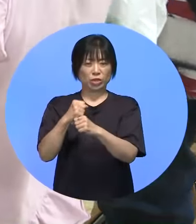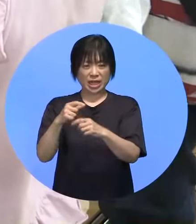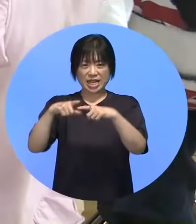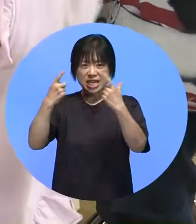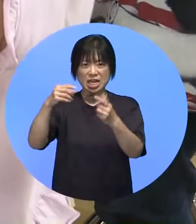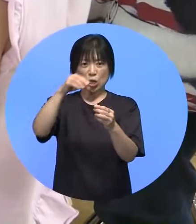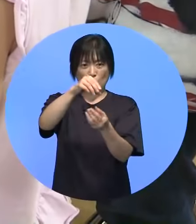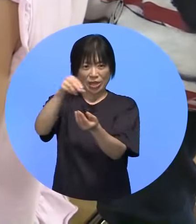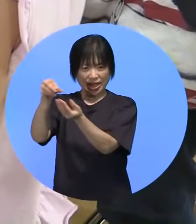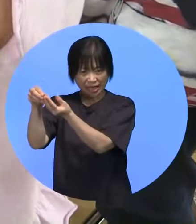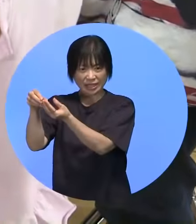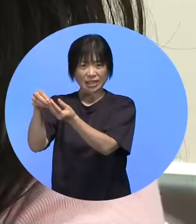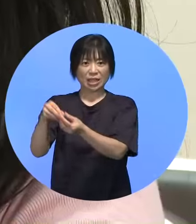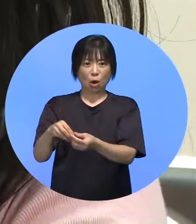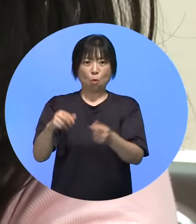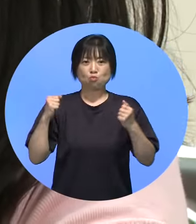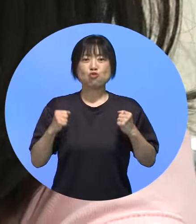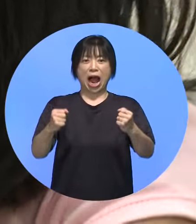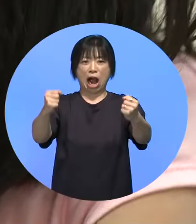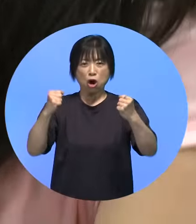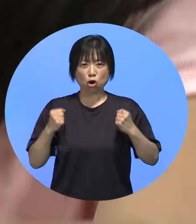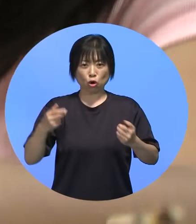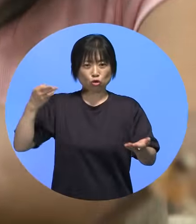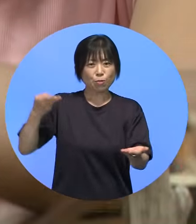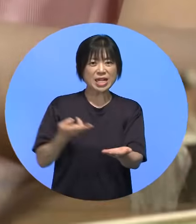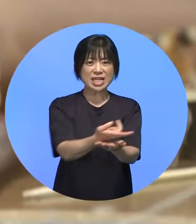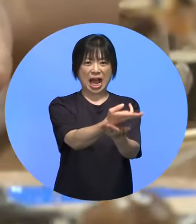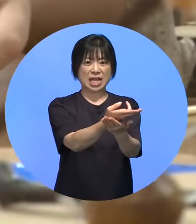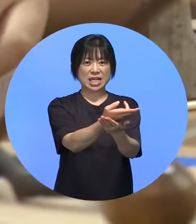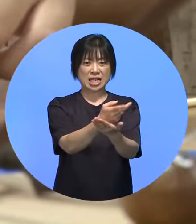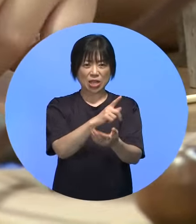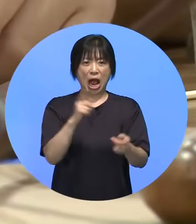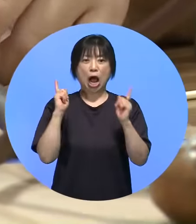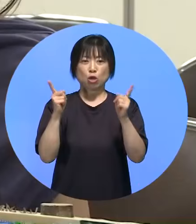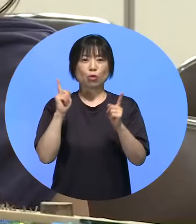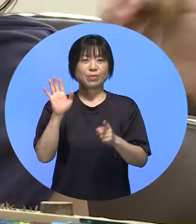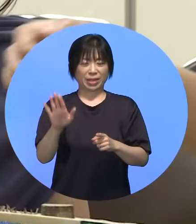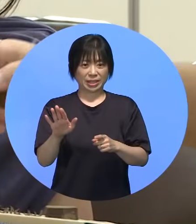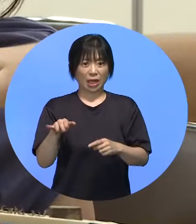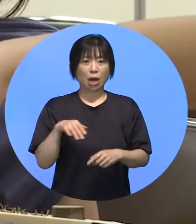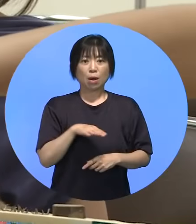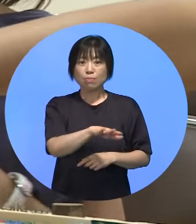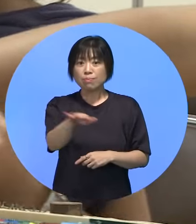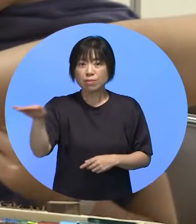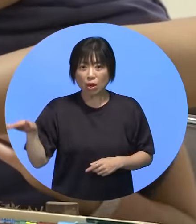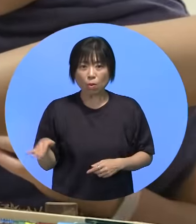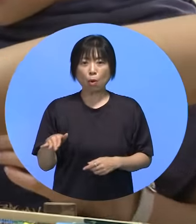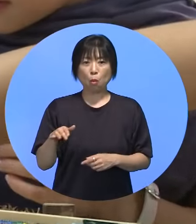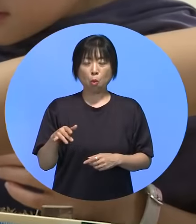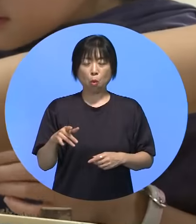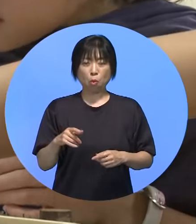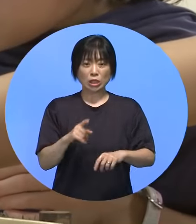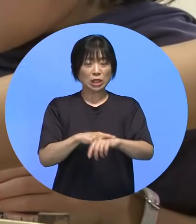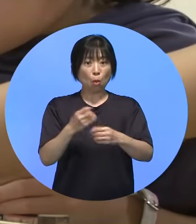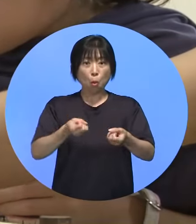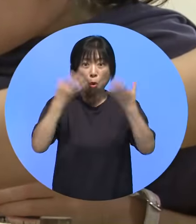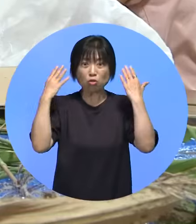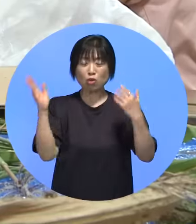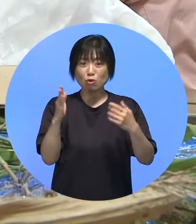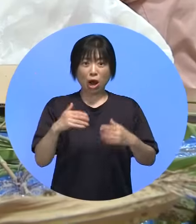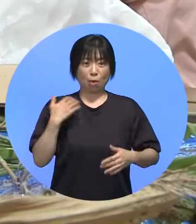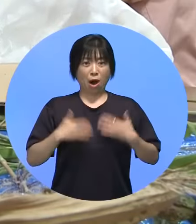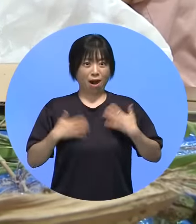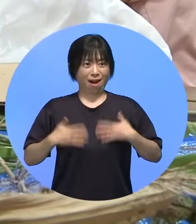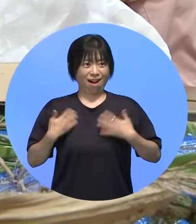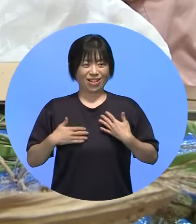他にブランコや滑り台などをつくって箱庭にしたりして参加した親子は時間を忘れて草花